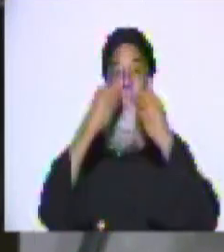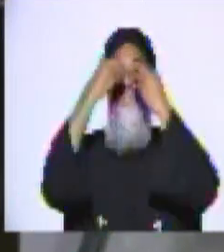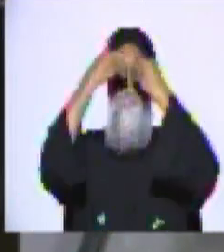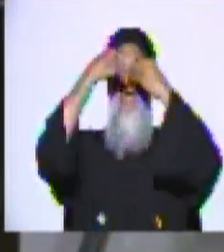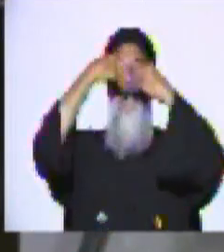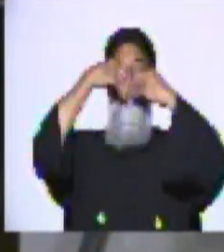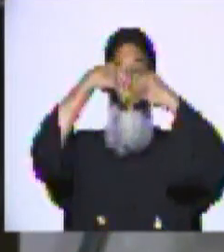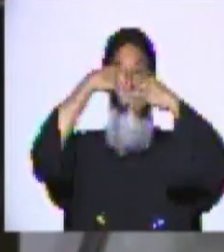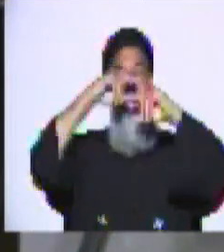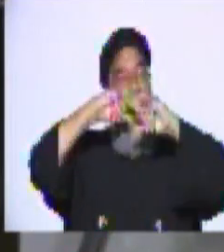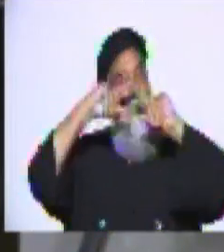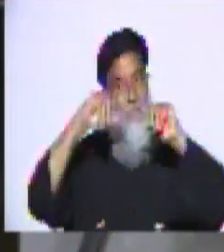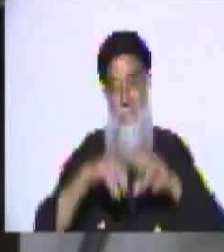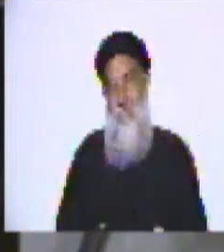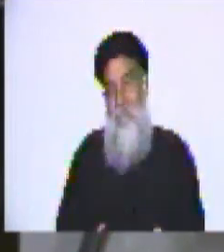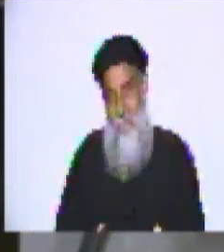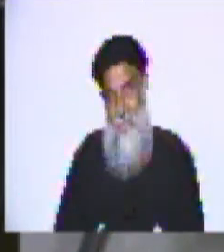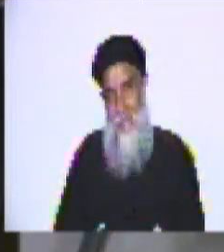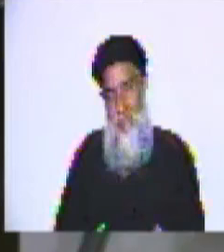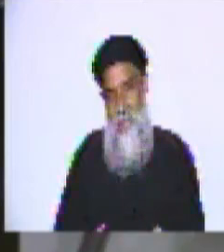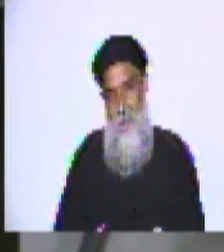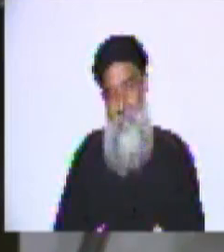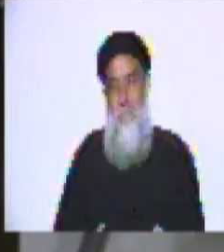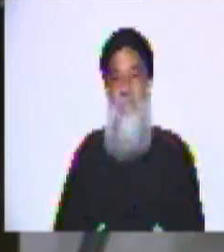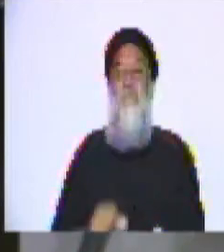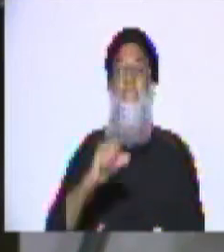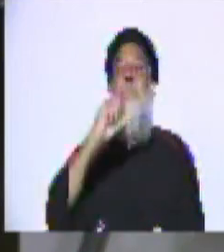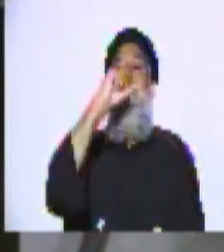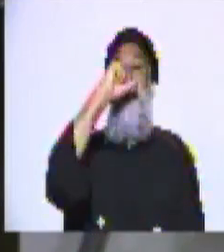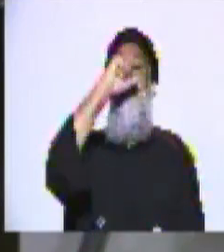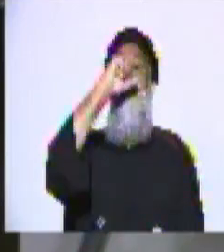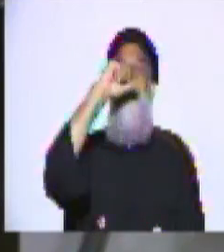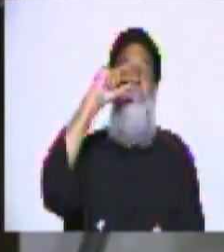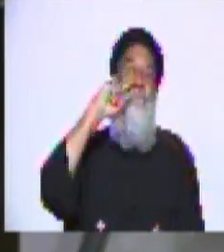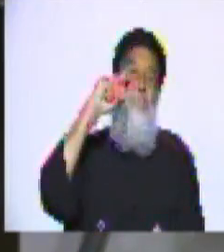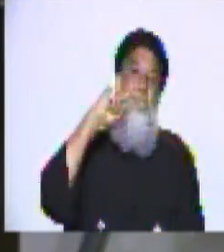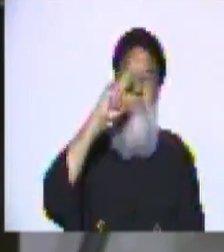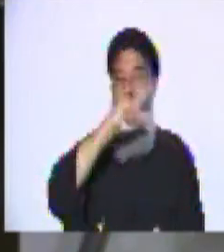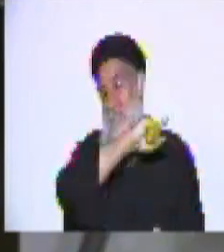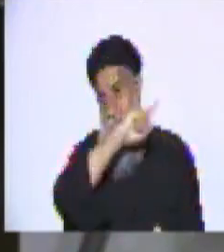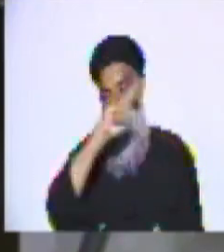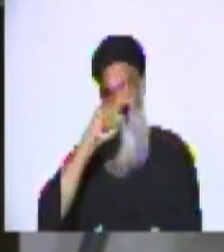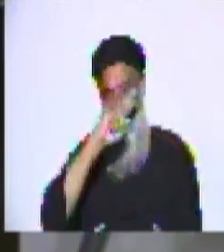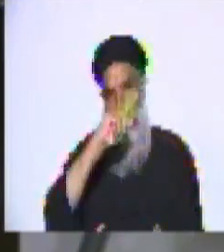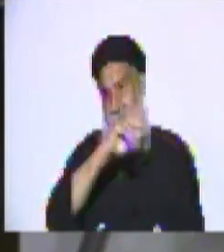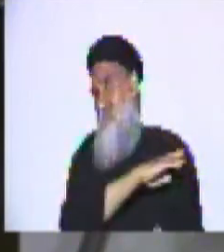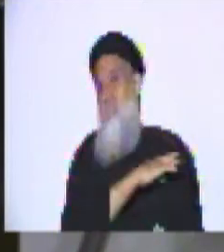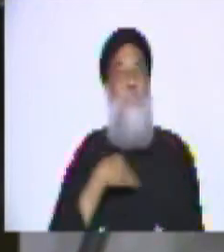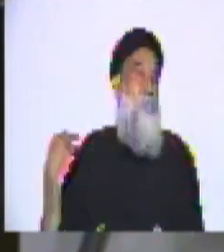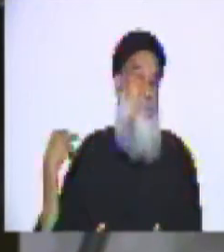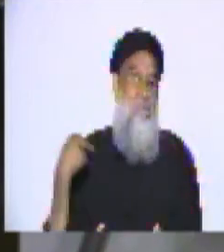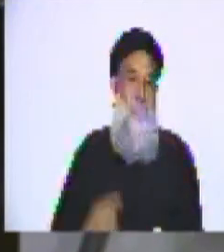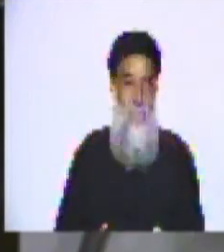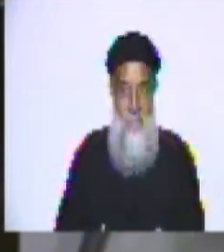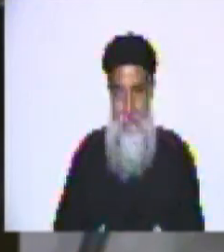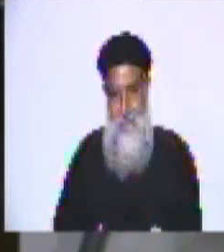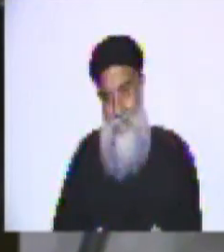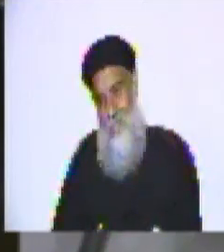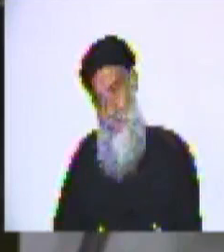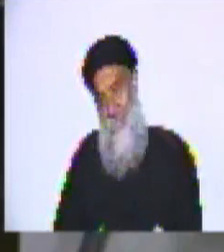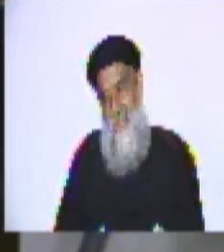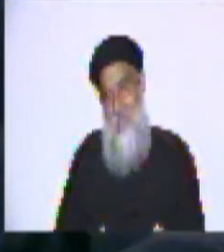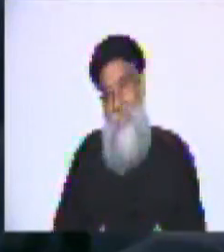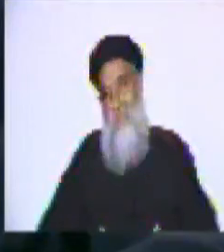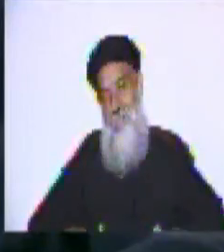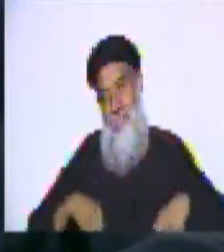فمش مفروض انسان يشرب دم حاجه، لانه كده بيقضي على الحياه.